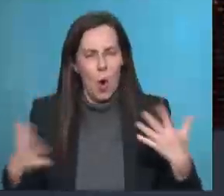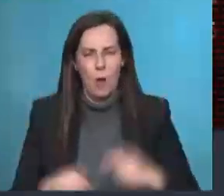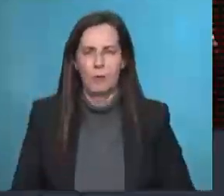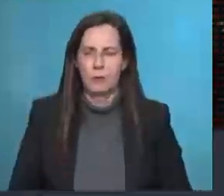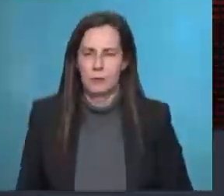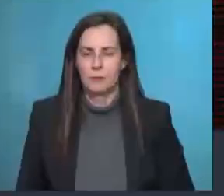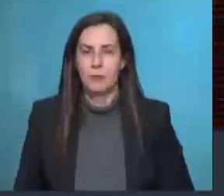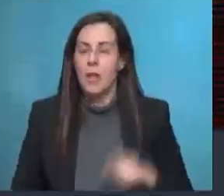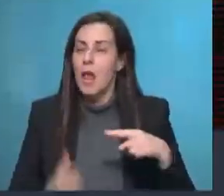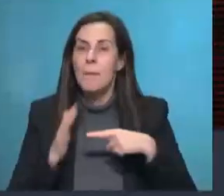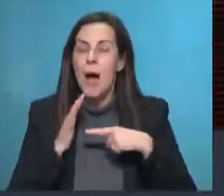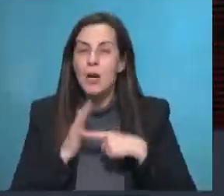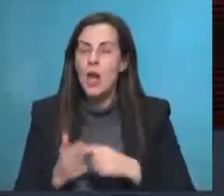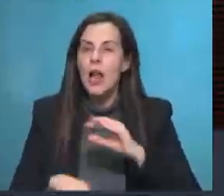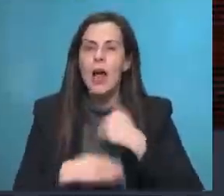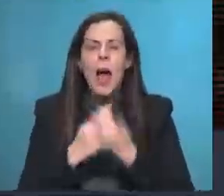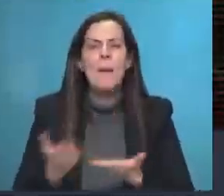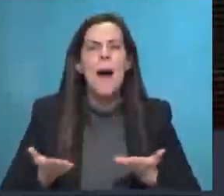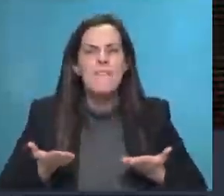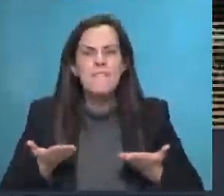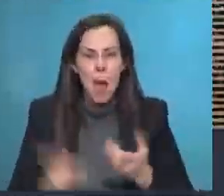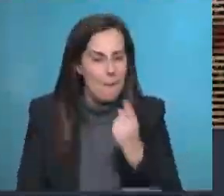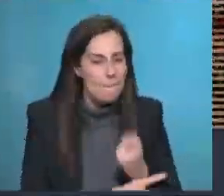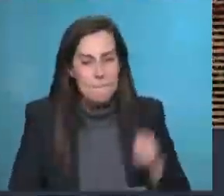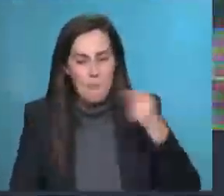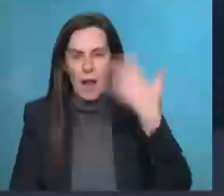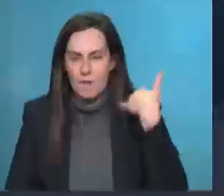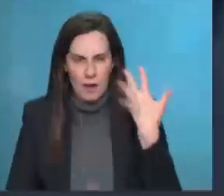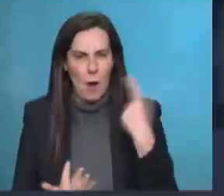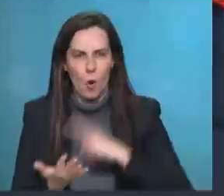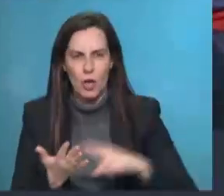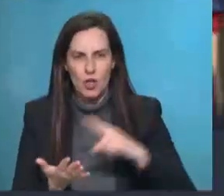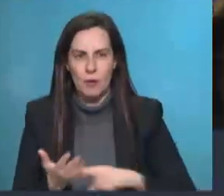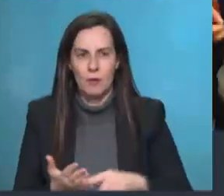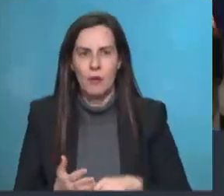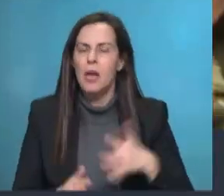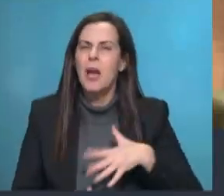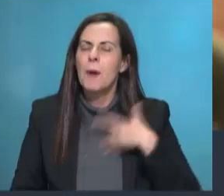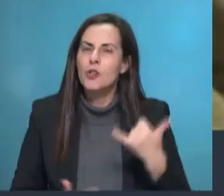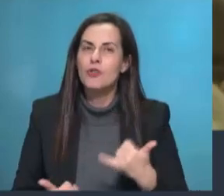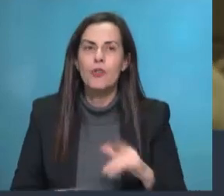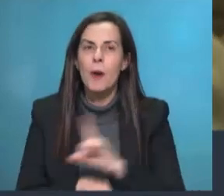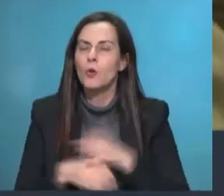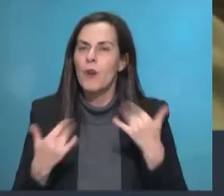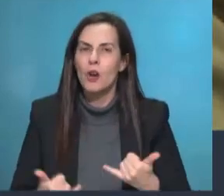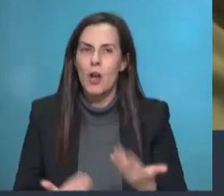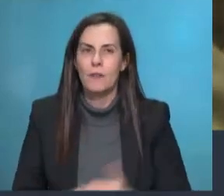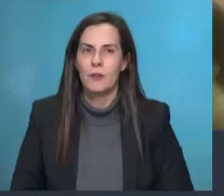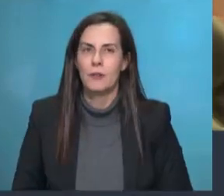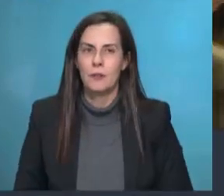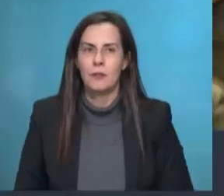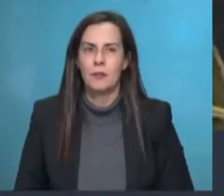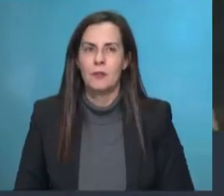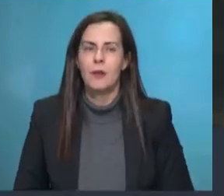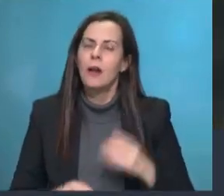הנה למשל המאפייה שספגה קסם לפני חודשים אחדים איך אתה מרגיש עכשיו עםם התקופה